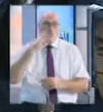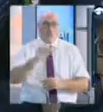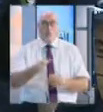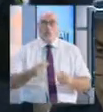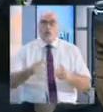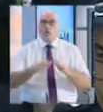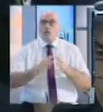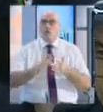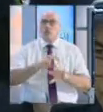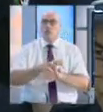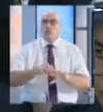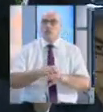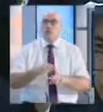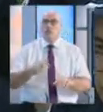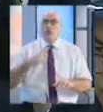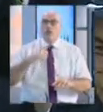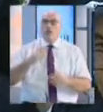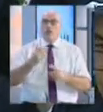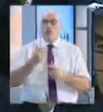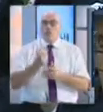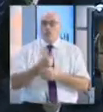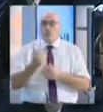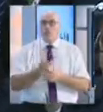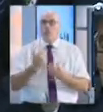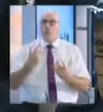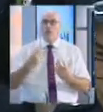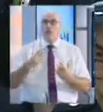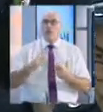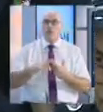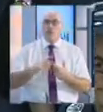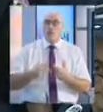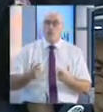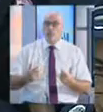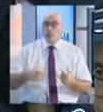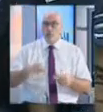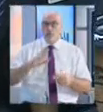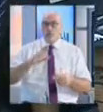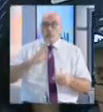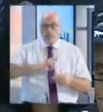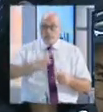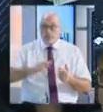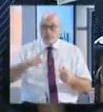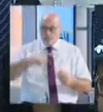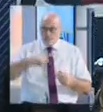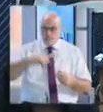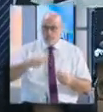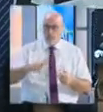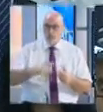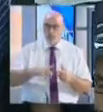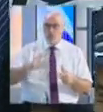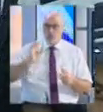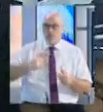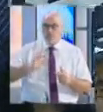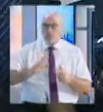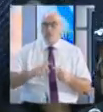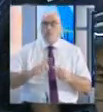كل الولايات هناك أجهزة الحماية المدنية، أجهزة الغابات، أجهزة الأمنية كذلك تشارك بفعالية وهي مشكورة على ذلك.